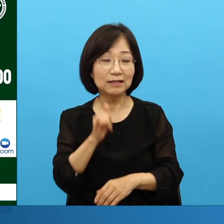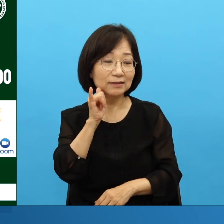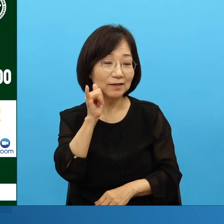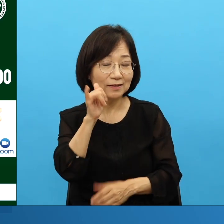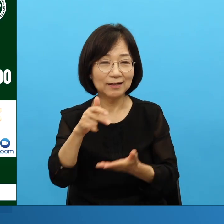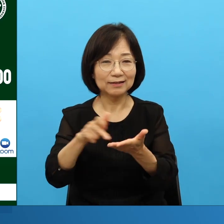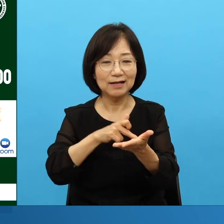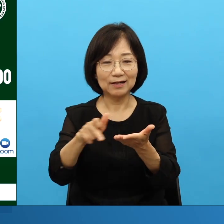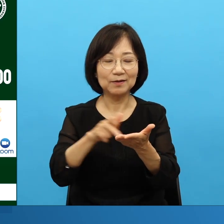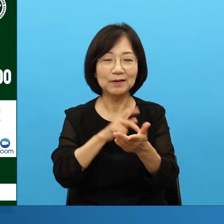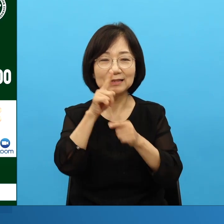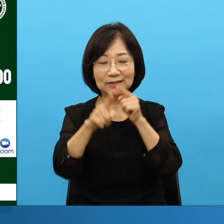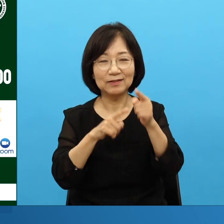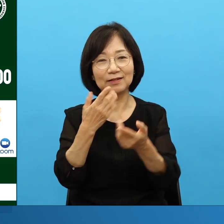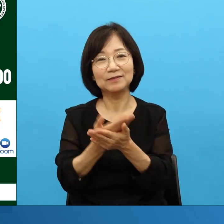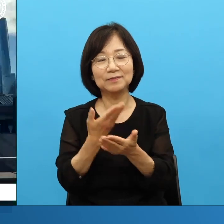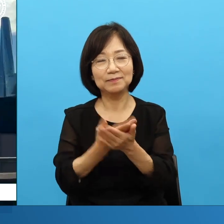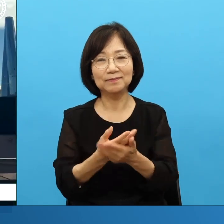카카오톡으로 신청받습니다.